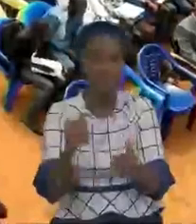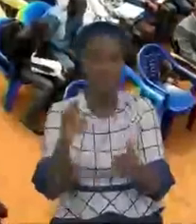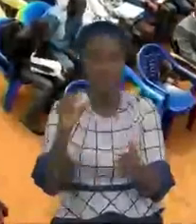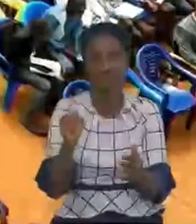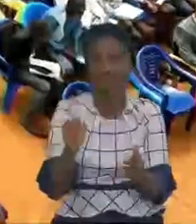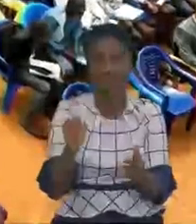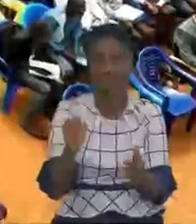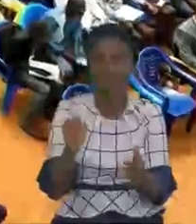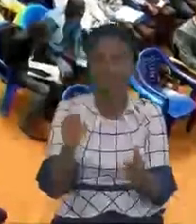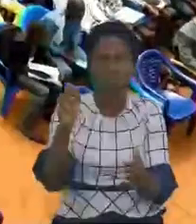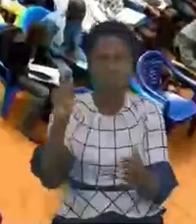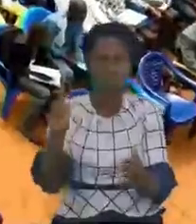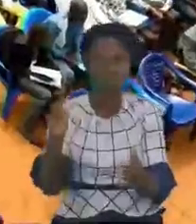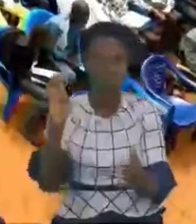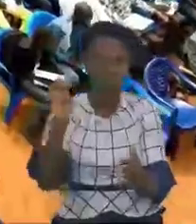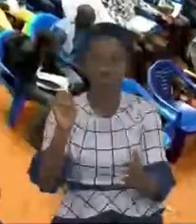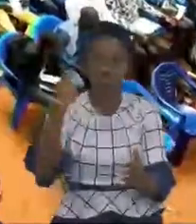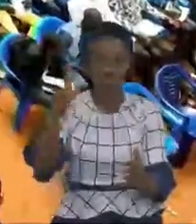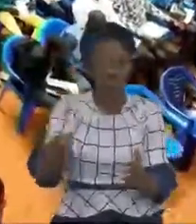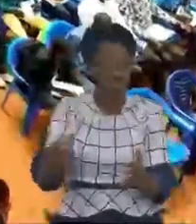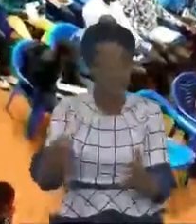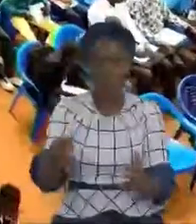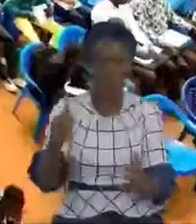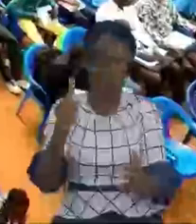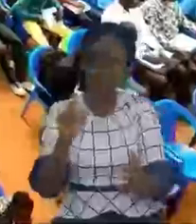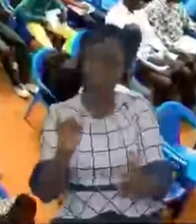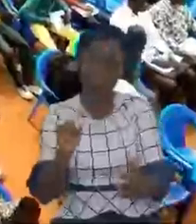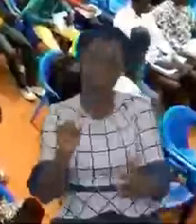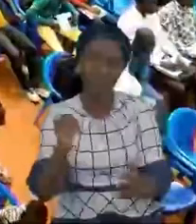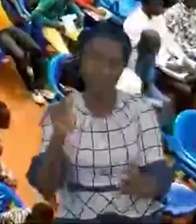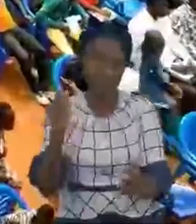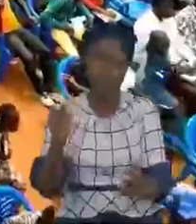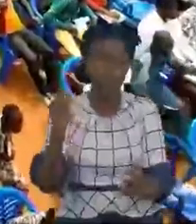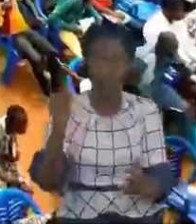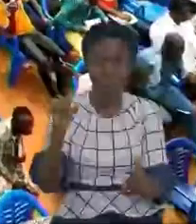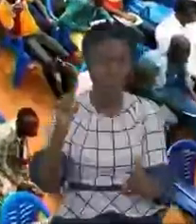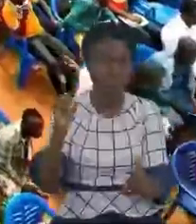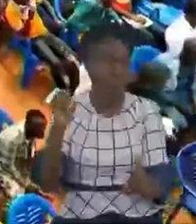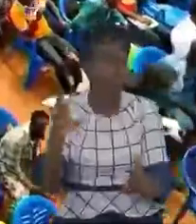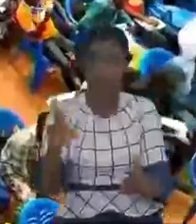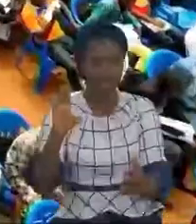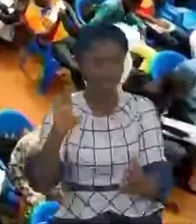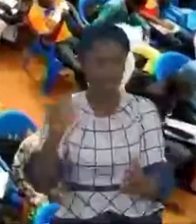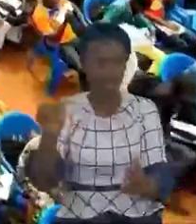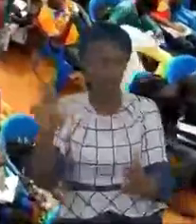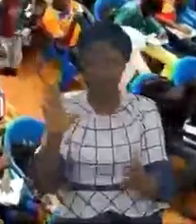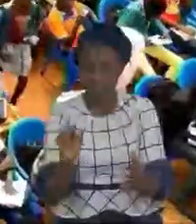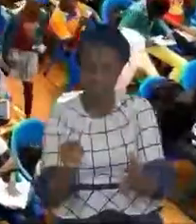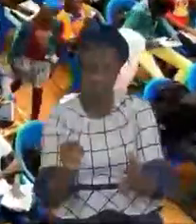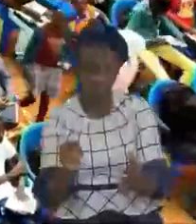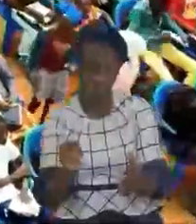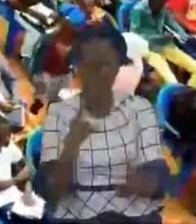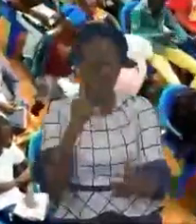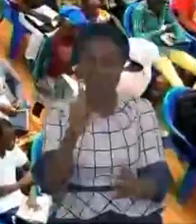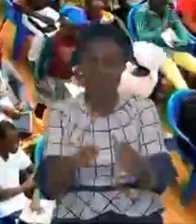Et pas un pas après l'autre, une marche après l'autre, une marche après l'autre. Nous faisons le